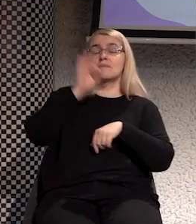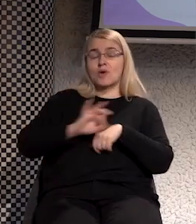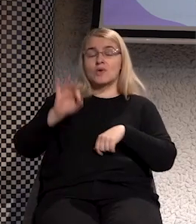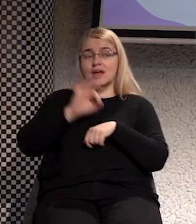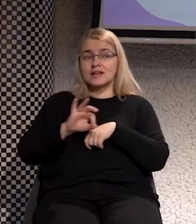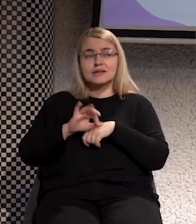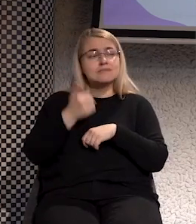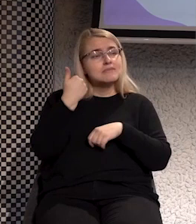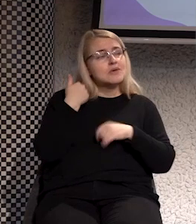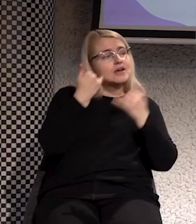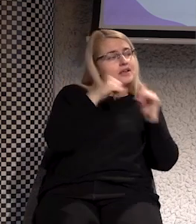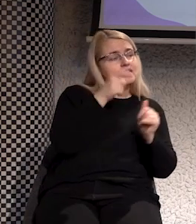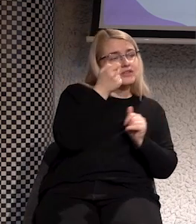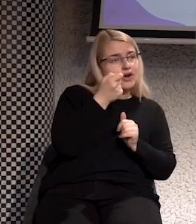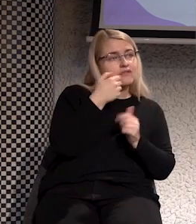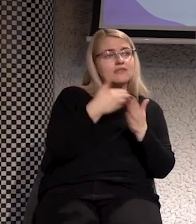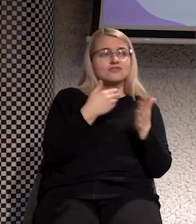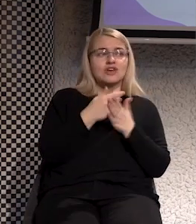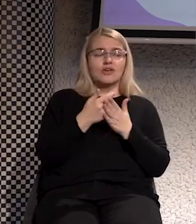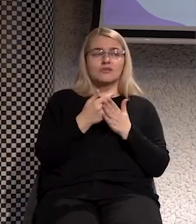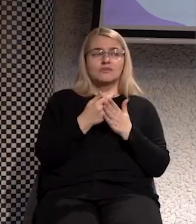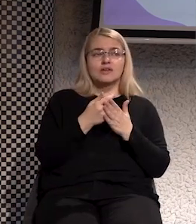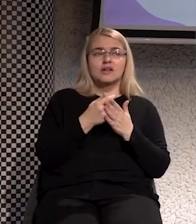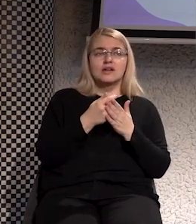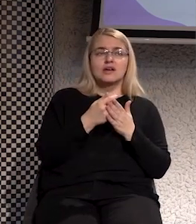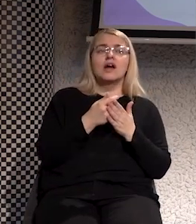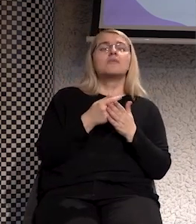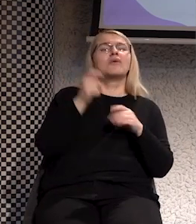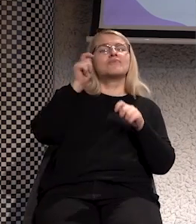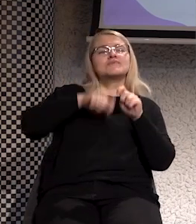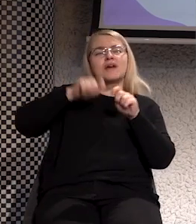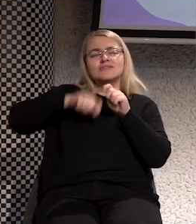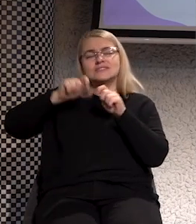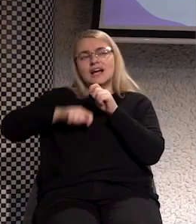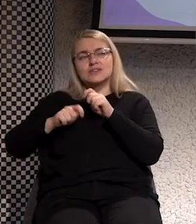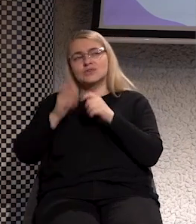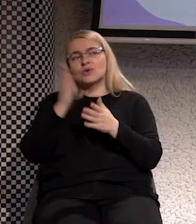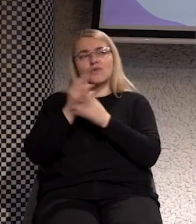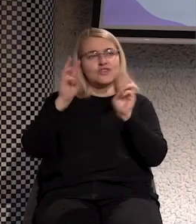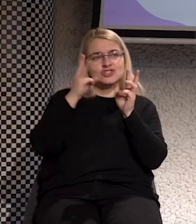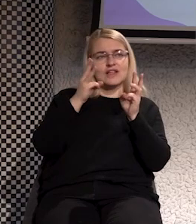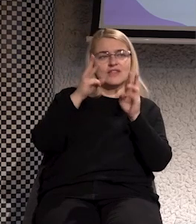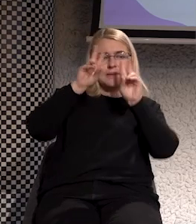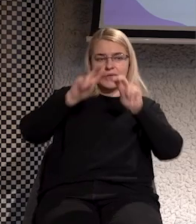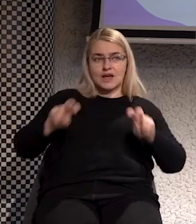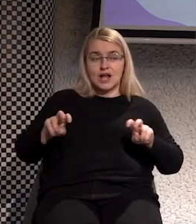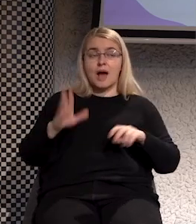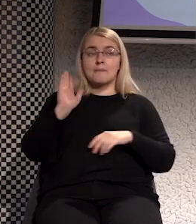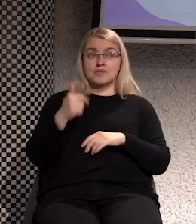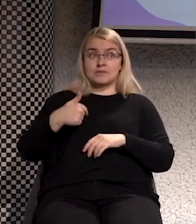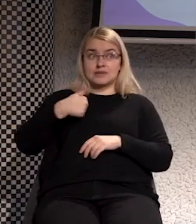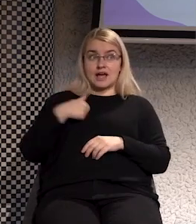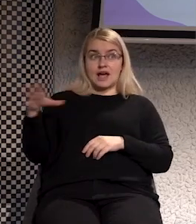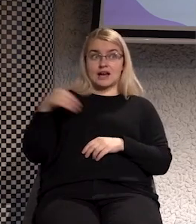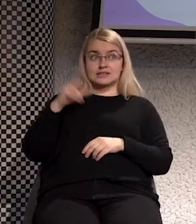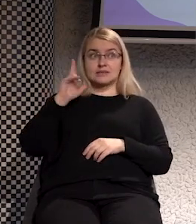były ciut inne, dlatego że to testowanie działo się już na warsztatach z badaczkami. Jak my przychodziliśmy tam z Kamilem, a potem był inny zestaw, na